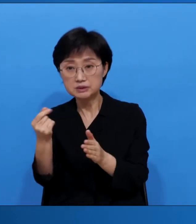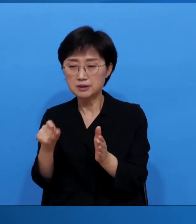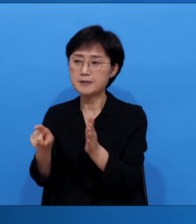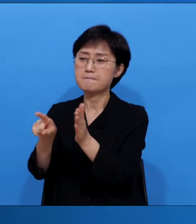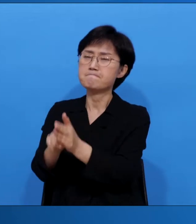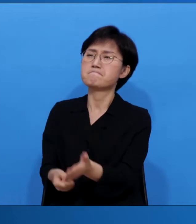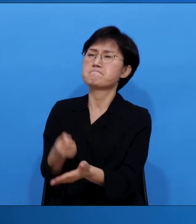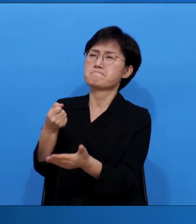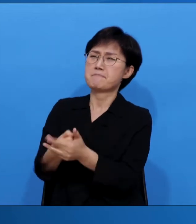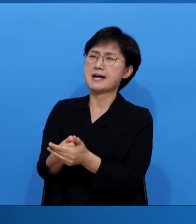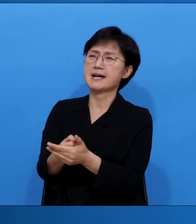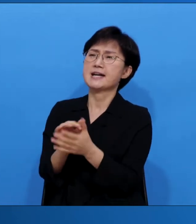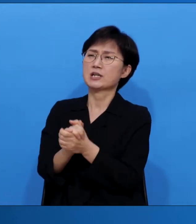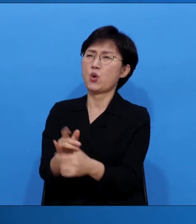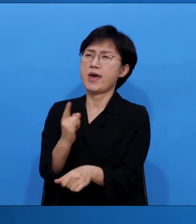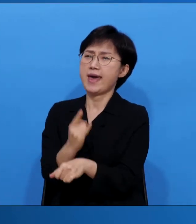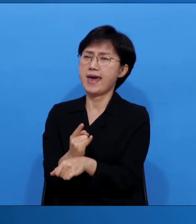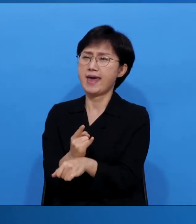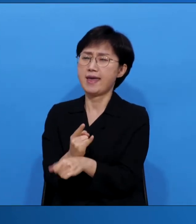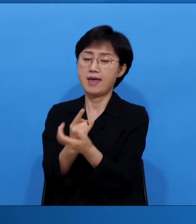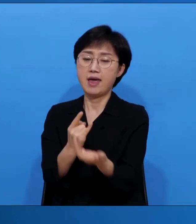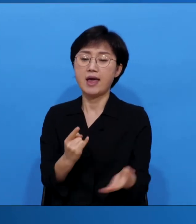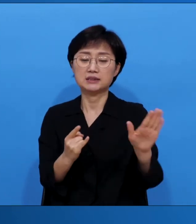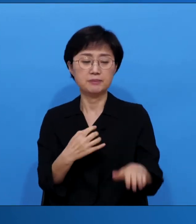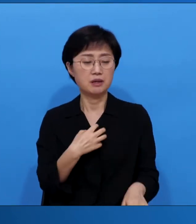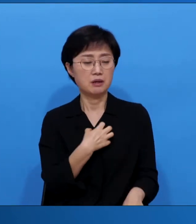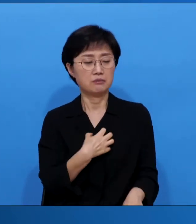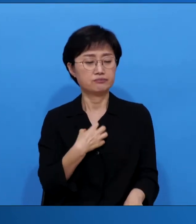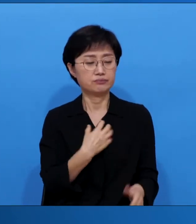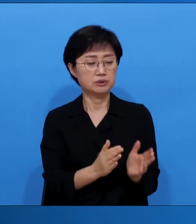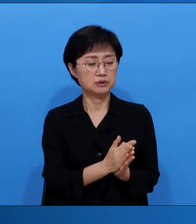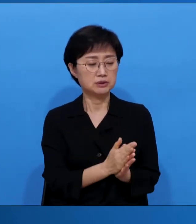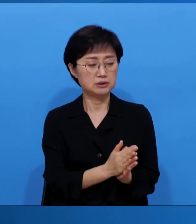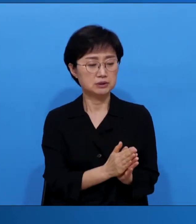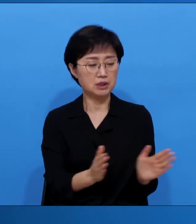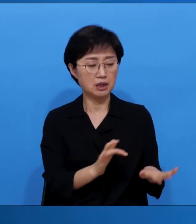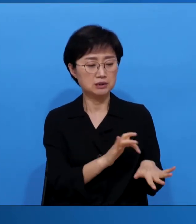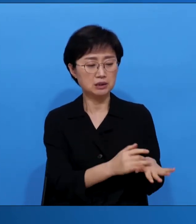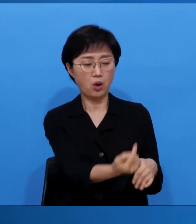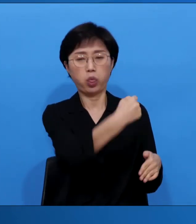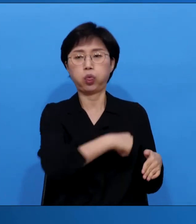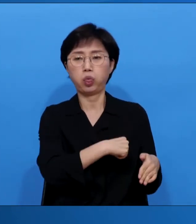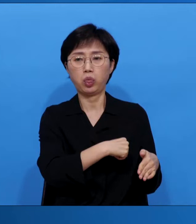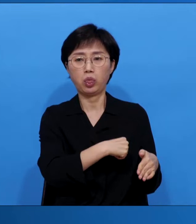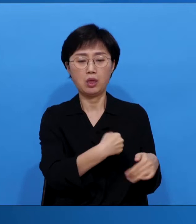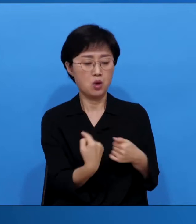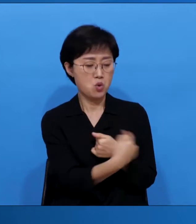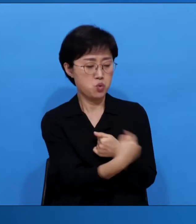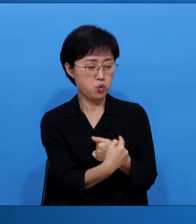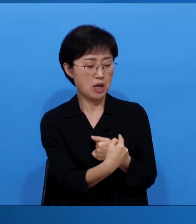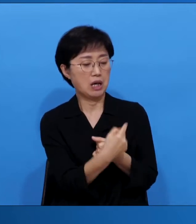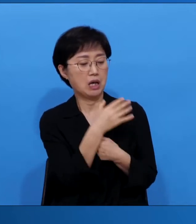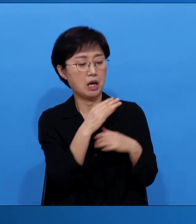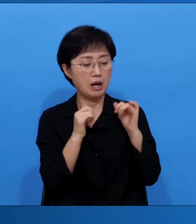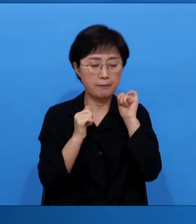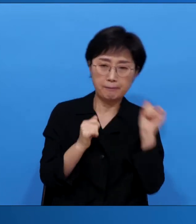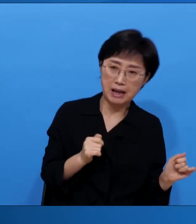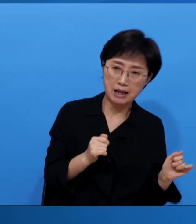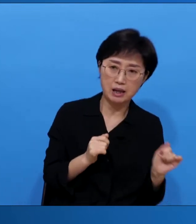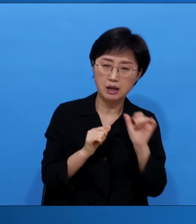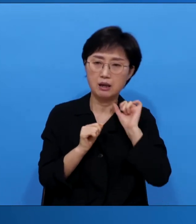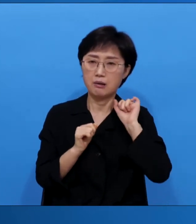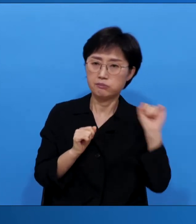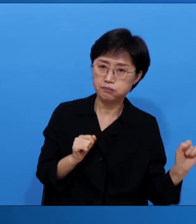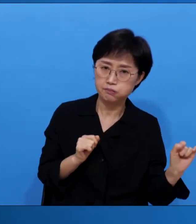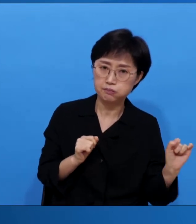찾아와. And that's why we 그렇잖아요. say, don't be disheartened, don't be discouraged. Immediately there's no outward sign of it, but if you continue to remain in that situation,